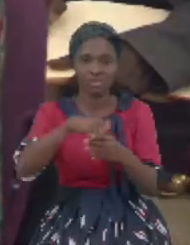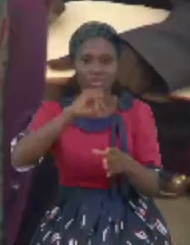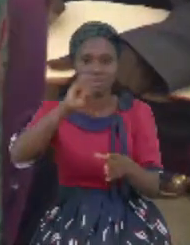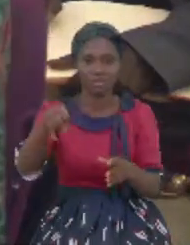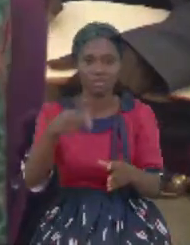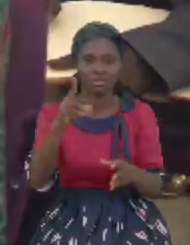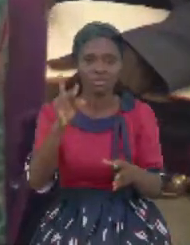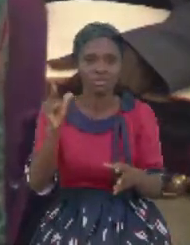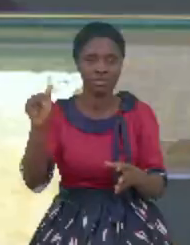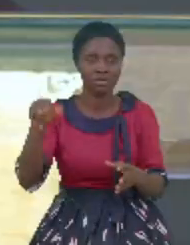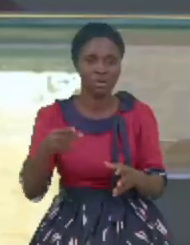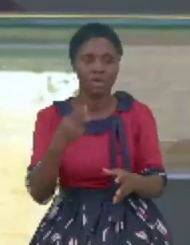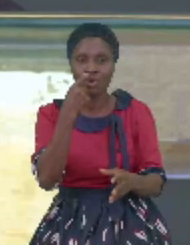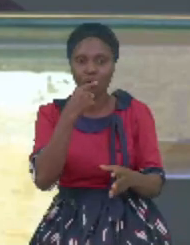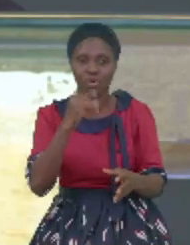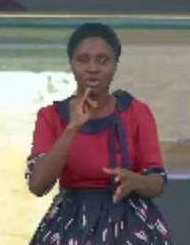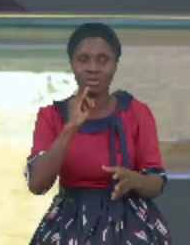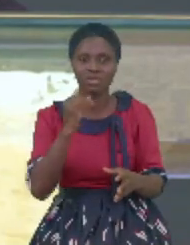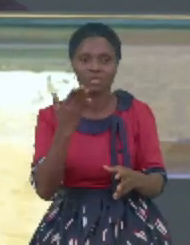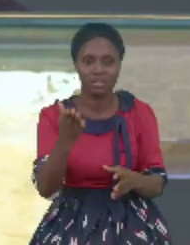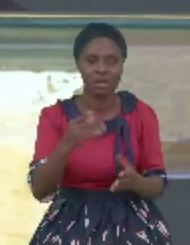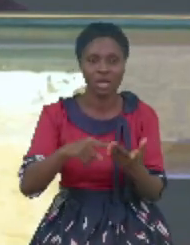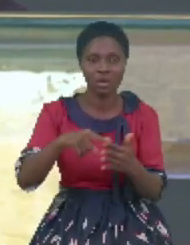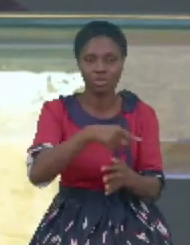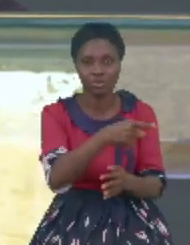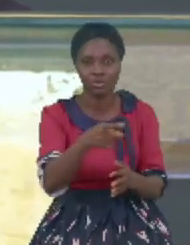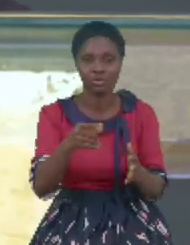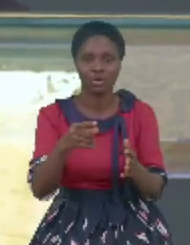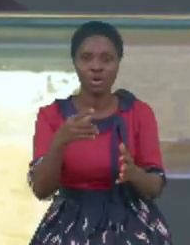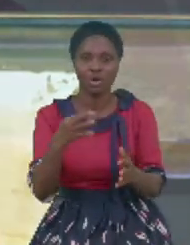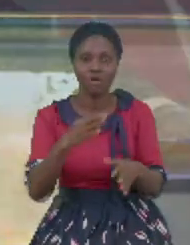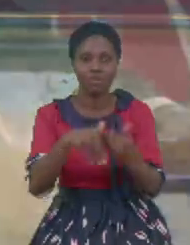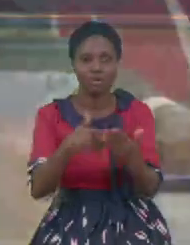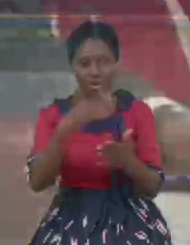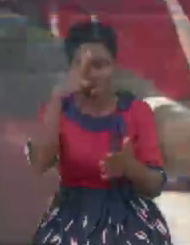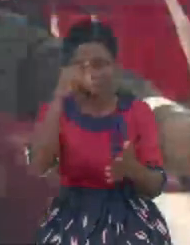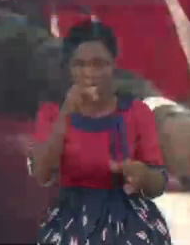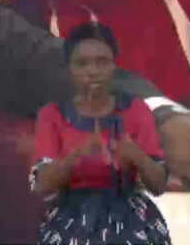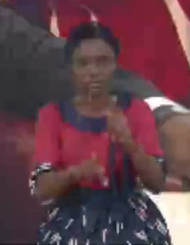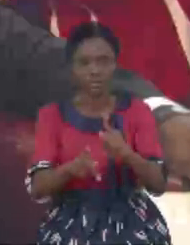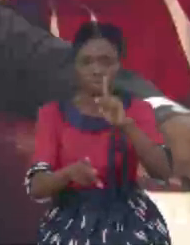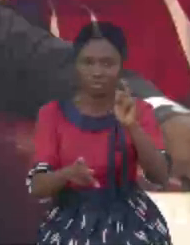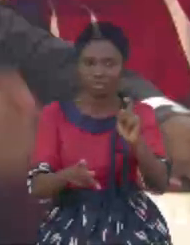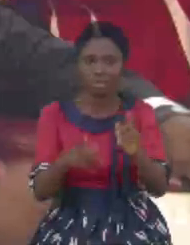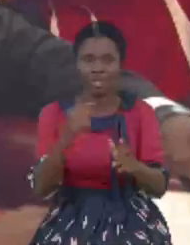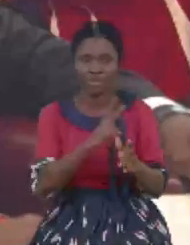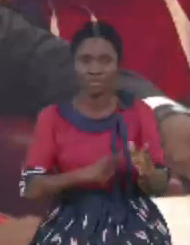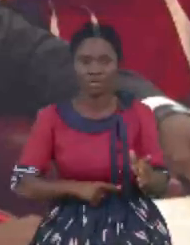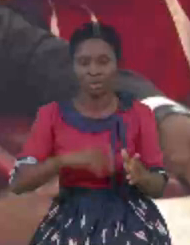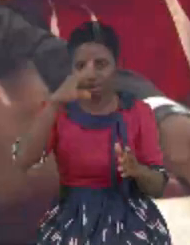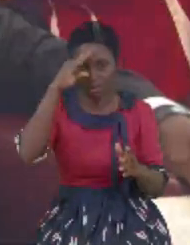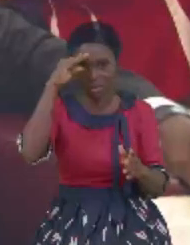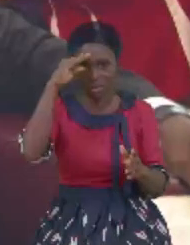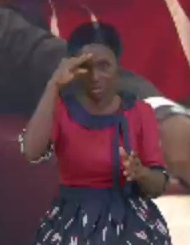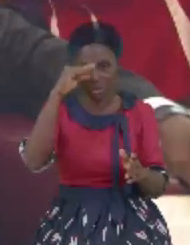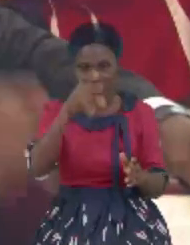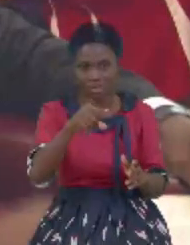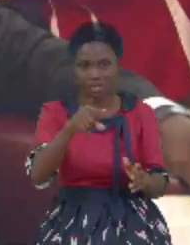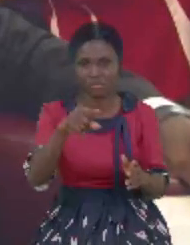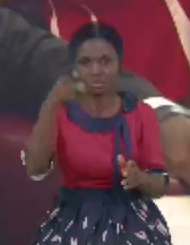lui et qu'il monte. Vous étiez en captivité. L'Éternel ton Dieu, que l'Éternel ton Dieu soit avec